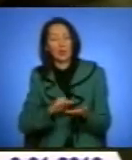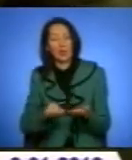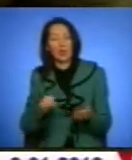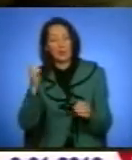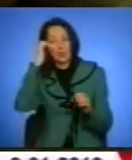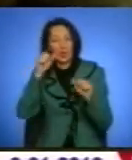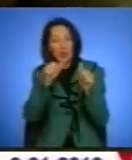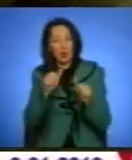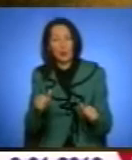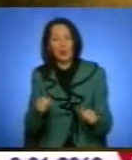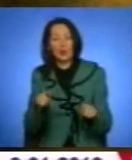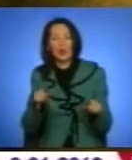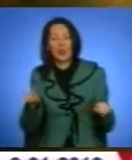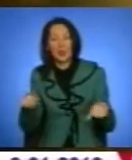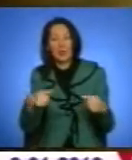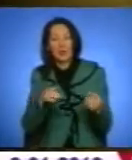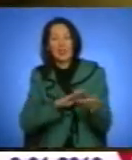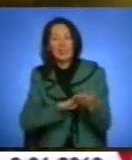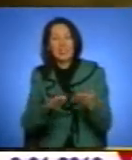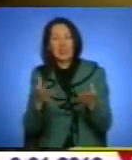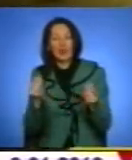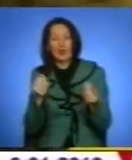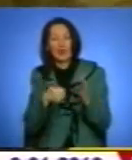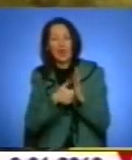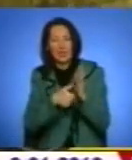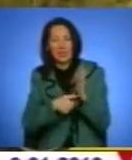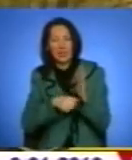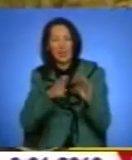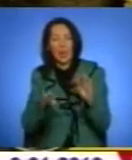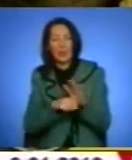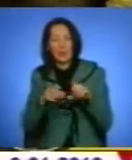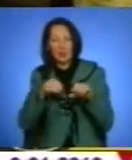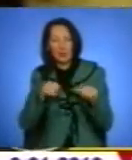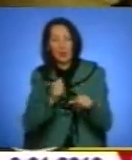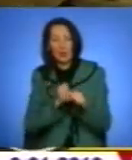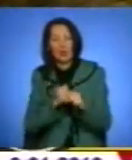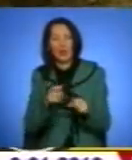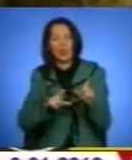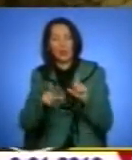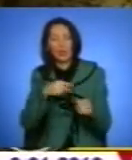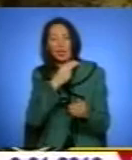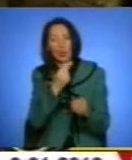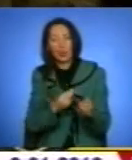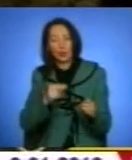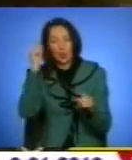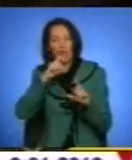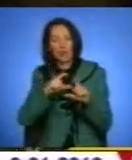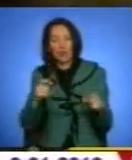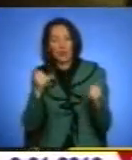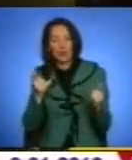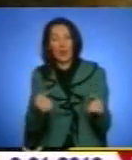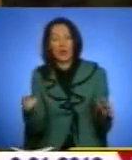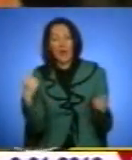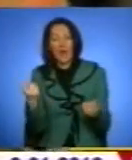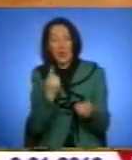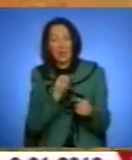Скульптури творили з чистої вологої глини. Під землею працювали студенти художніх вишів. І от тепер найперше у цьому замкнутому просторі